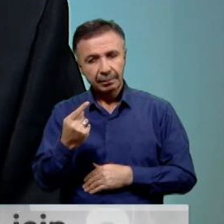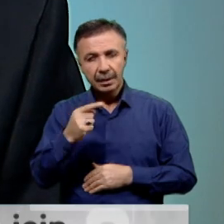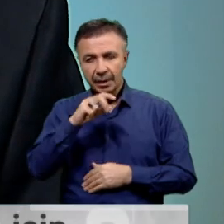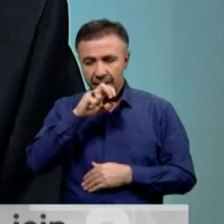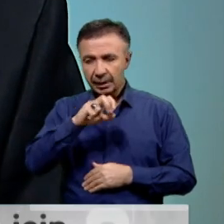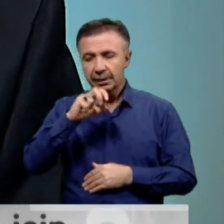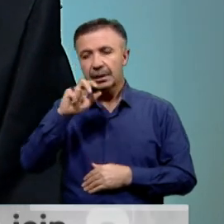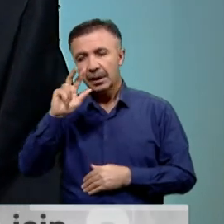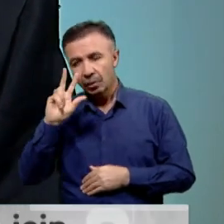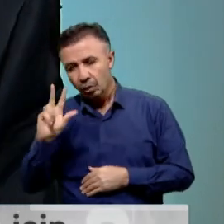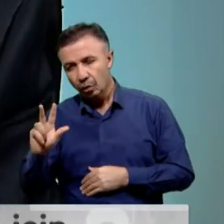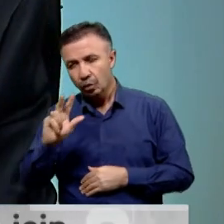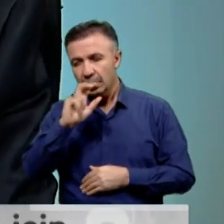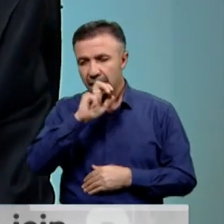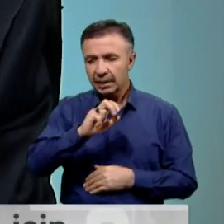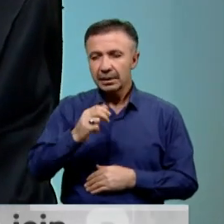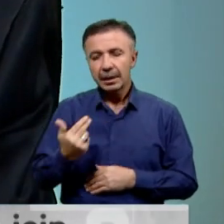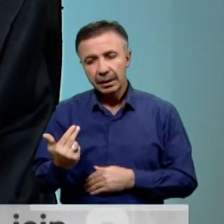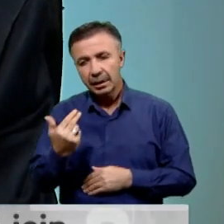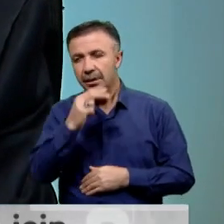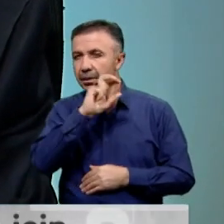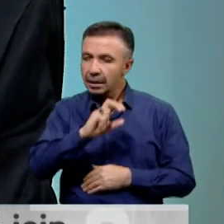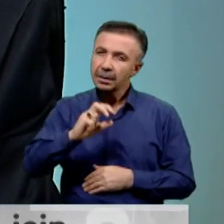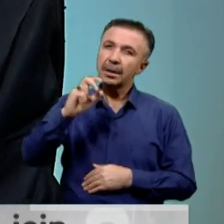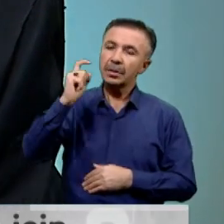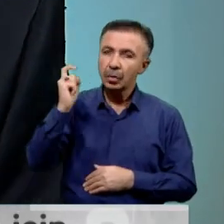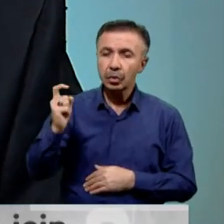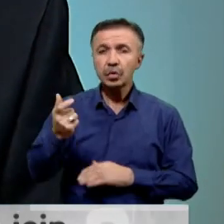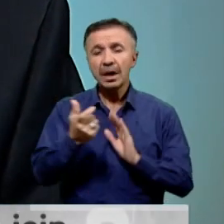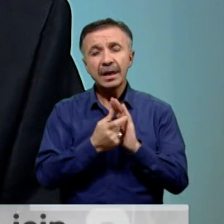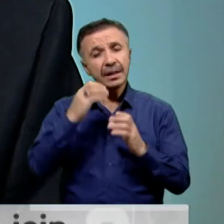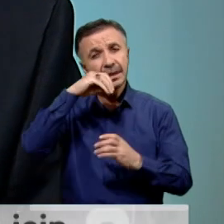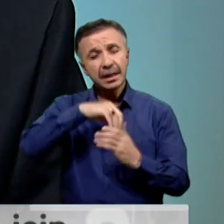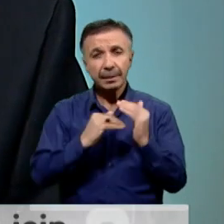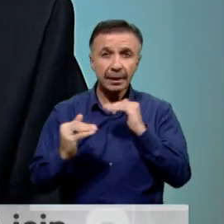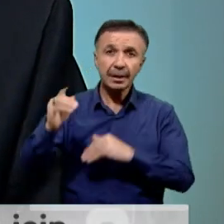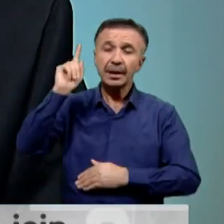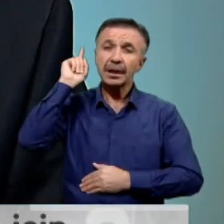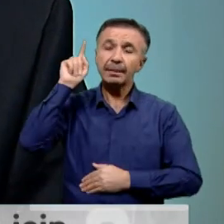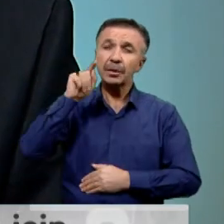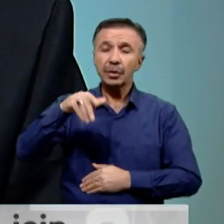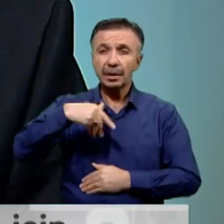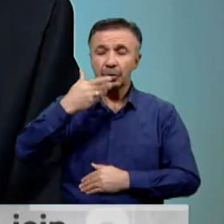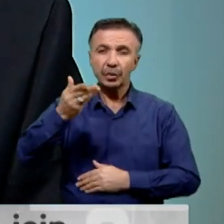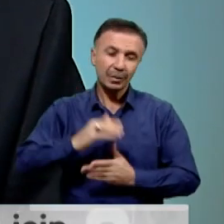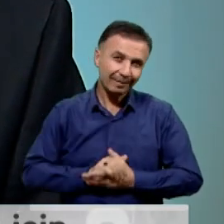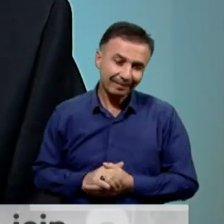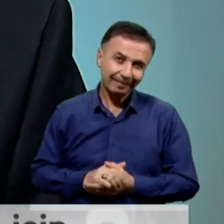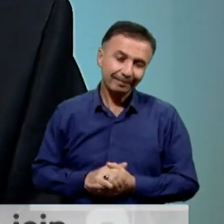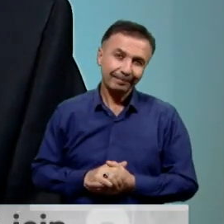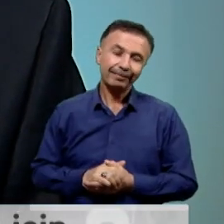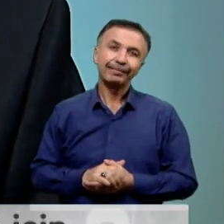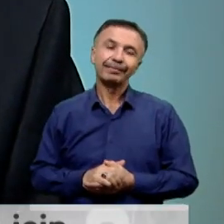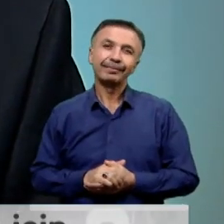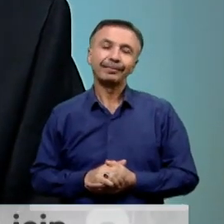83. 87. ve 89. ayetlerinde Cenab-ı Hak o sevdiği büyük